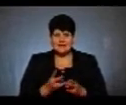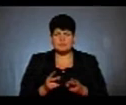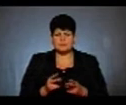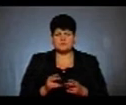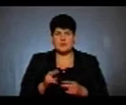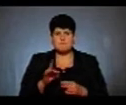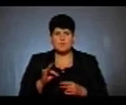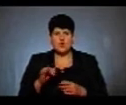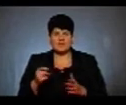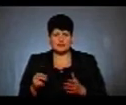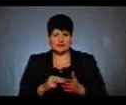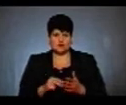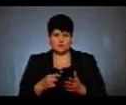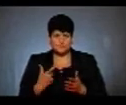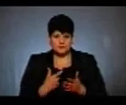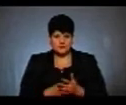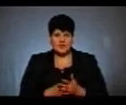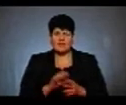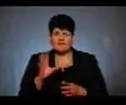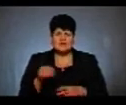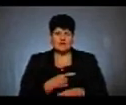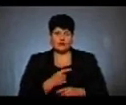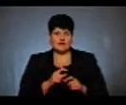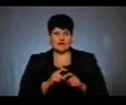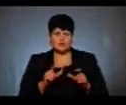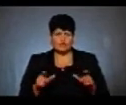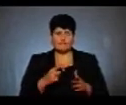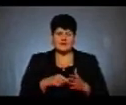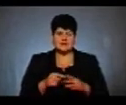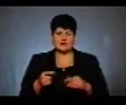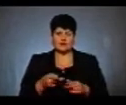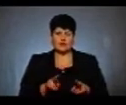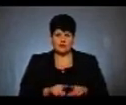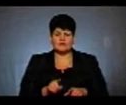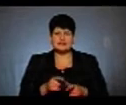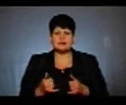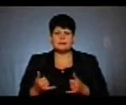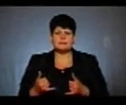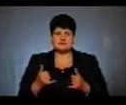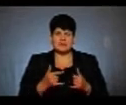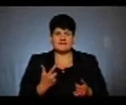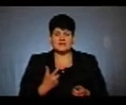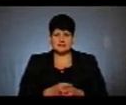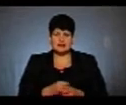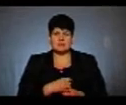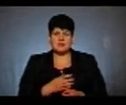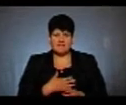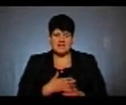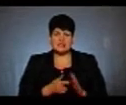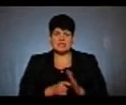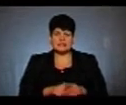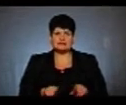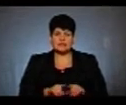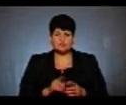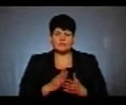лікувати. Значить, всі лікувальні установи, які є в районах і в місті Тернополі, вони забезпечені вакциною. Крім того, приватні клініки в Тернополі мають